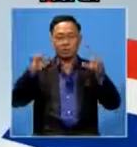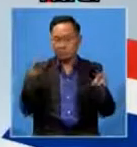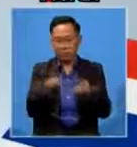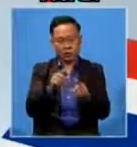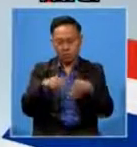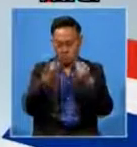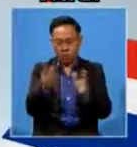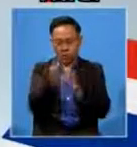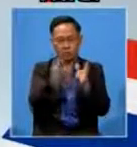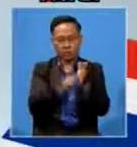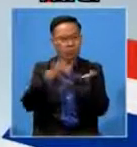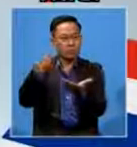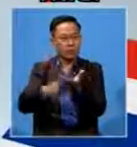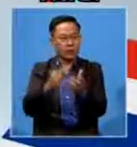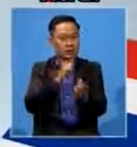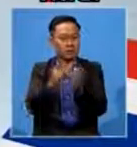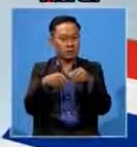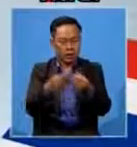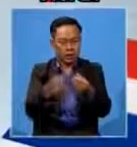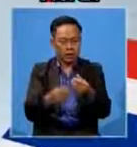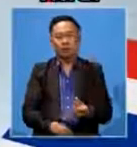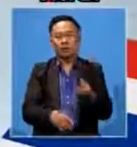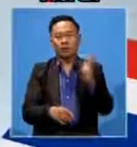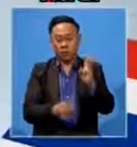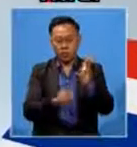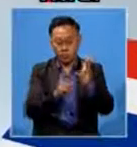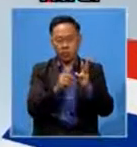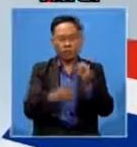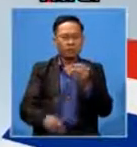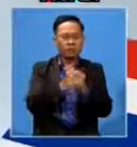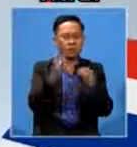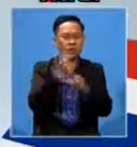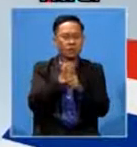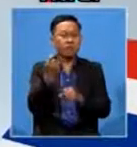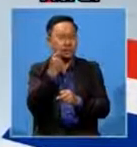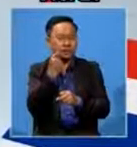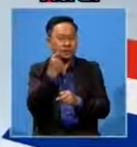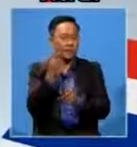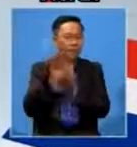และปรับปรุงสิทธิประโยชน์ทันตกรรมทั้งการขูดหินปูนอุดถอนและผ่าฟันคุด